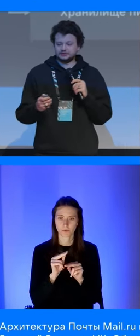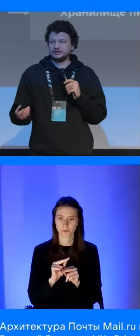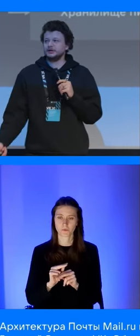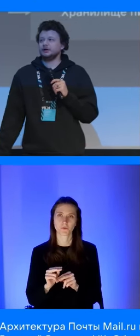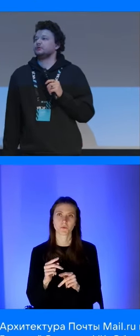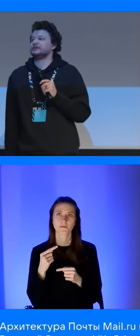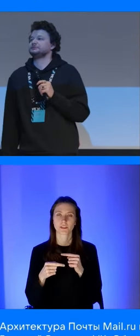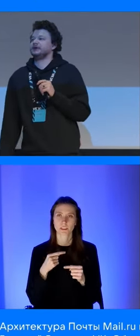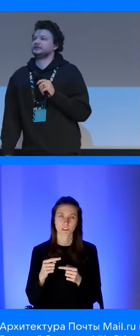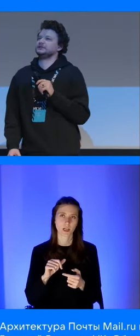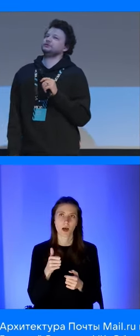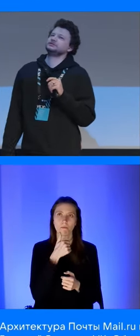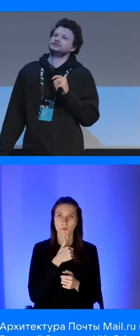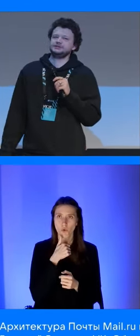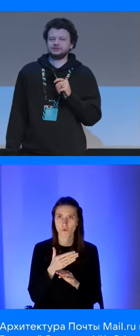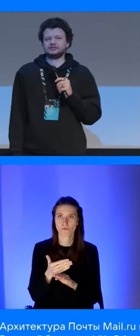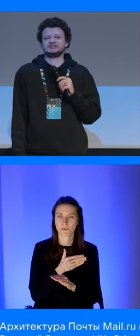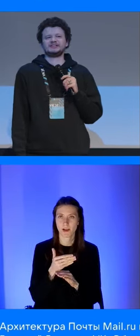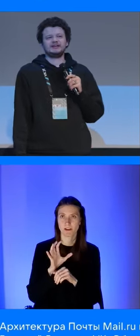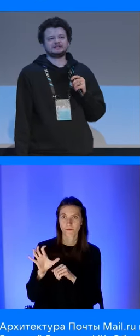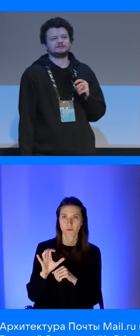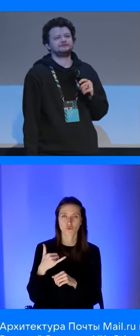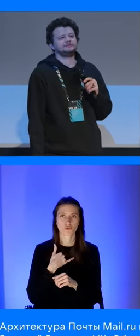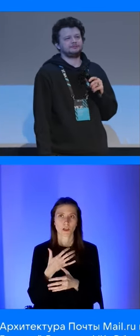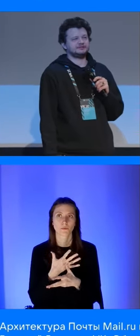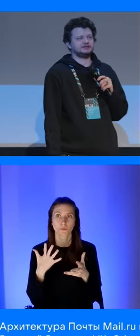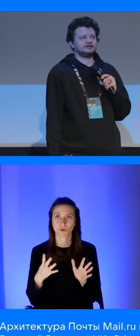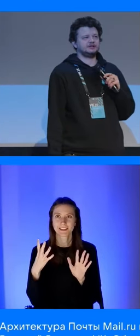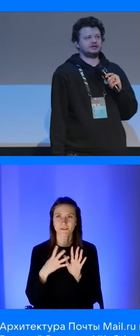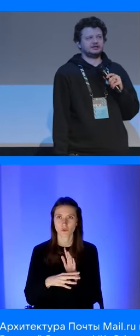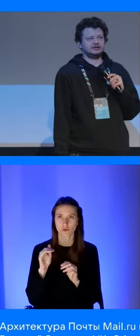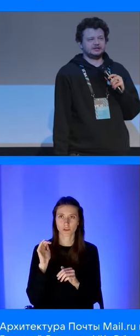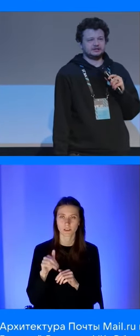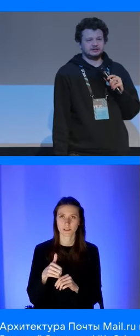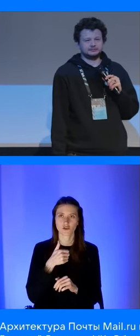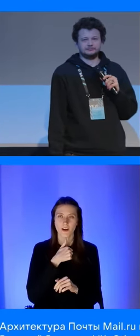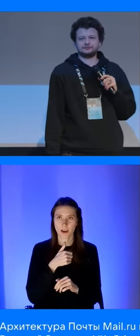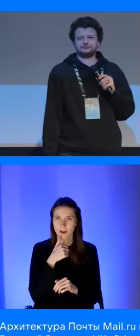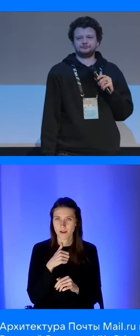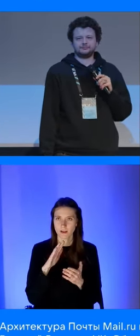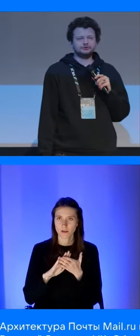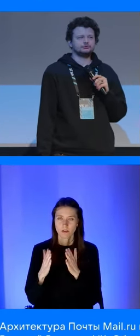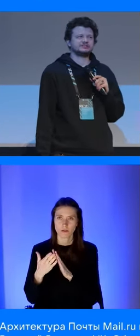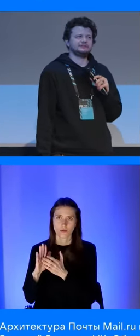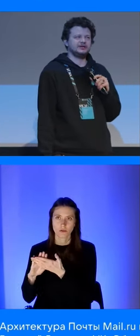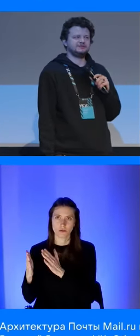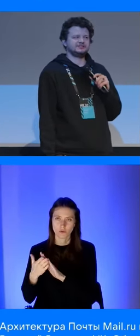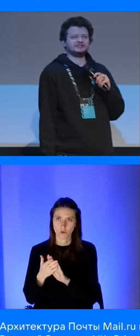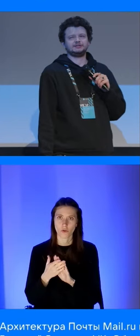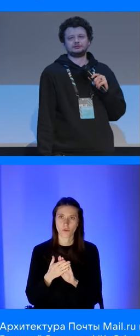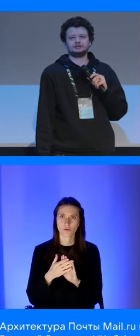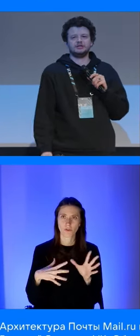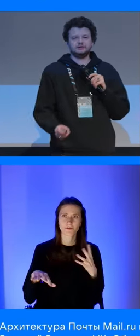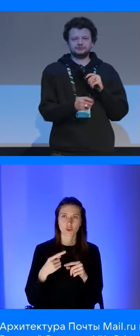перед выкаткой. У нас порядка 90 тысяч тест-кейсов написано на вот всю API-шку, но на самом деле они